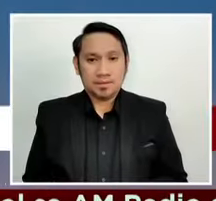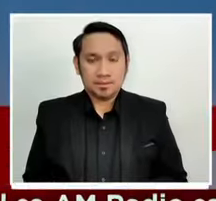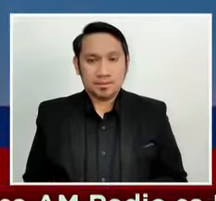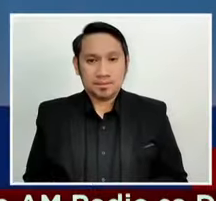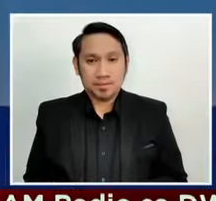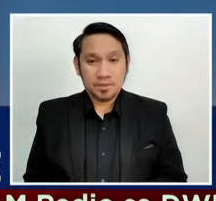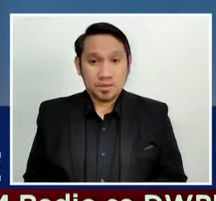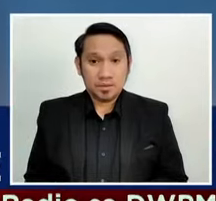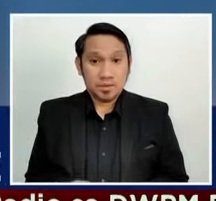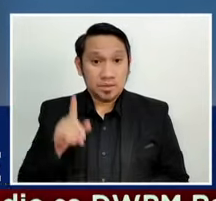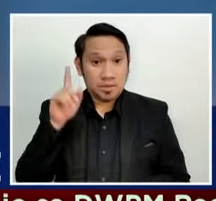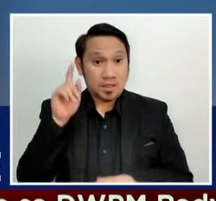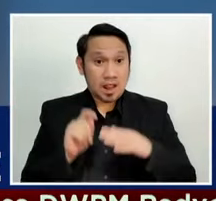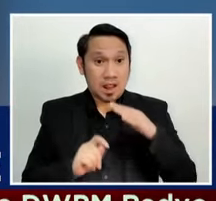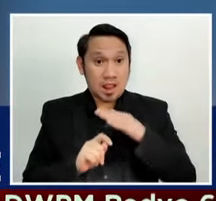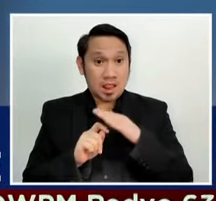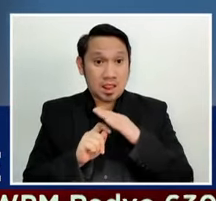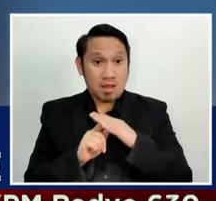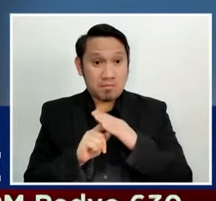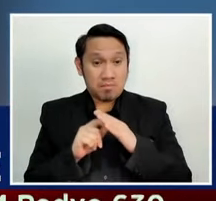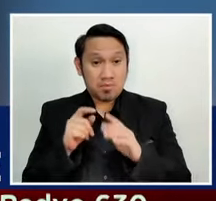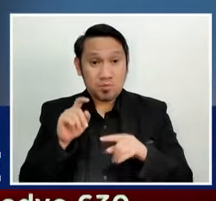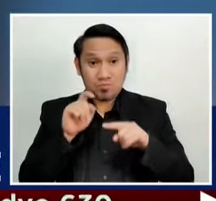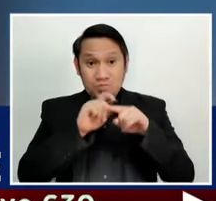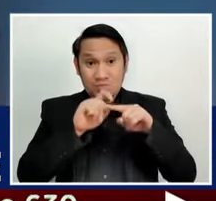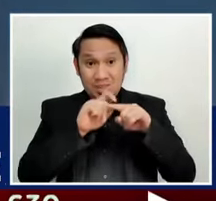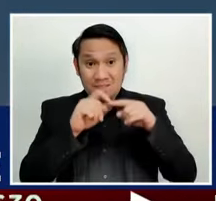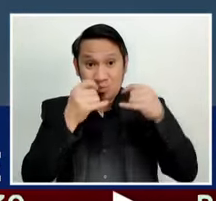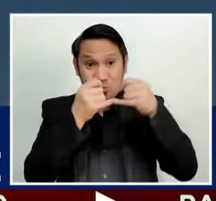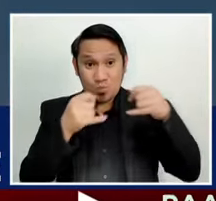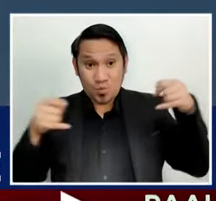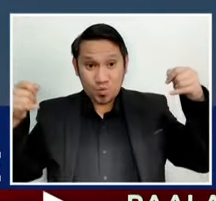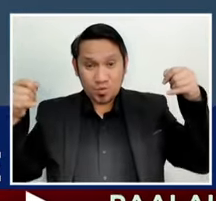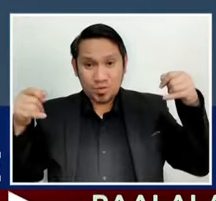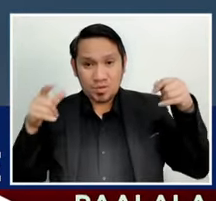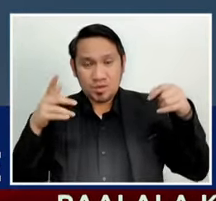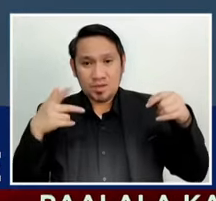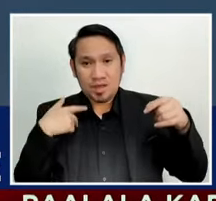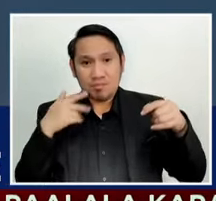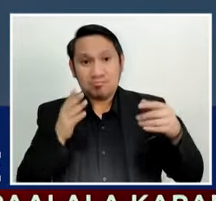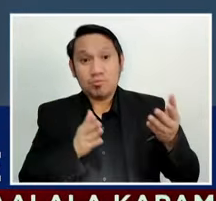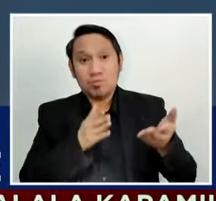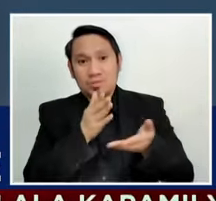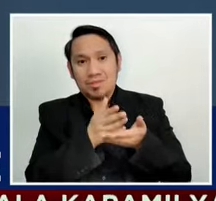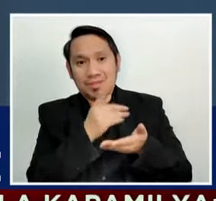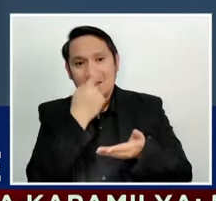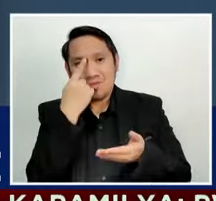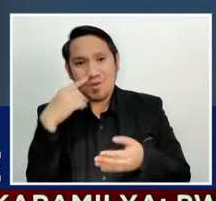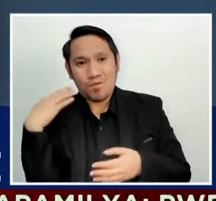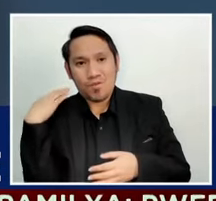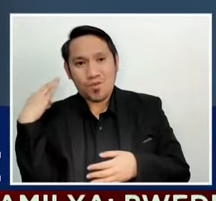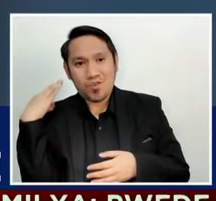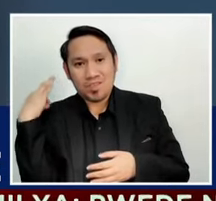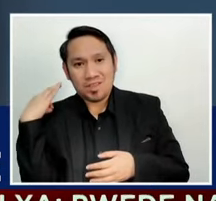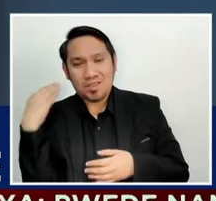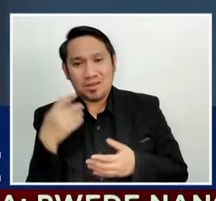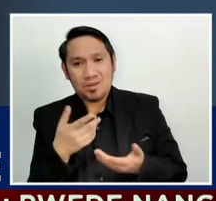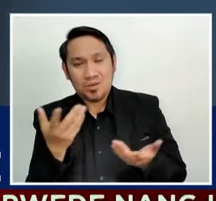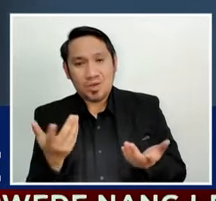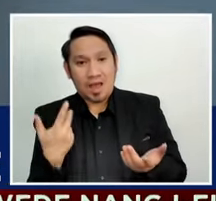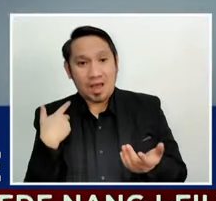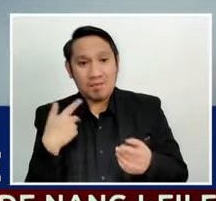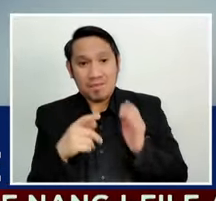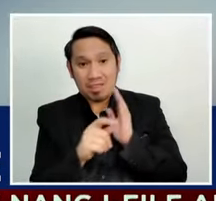Nasa tuktok pa ng poste ng kuryente ang lalaking ito nang dumating ang fire and rescue volunteers. Gamit ang boom truck, nilapitan